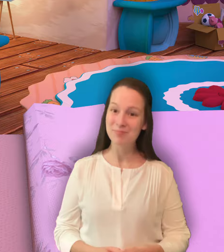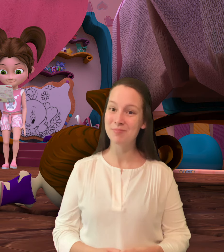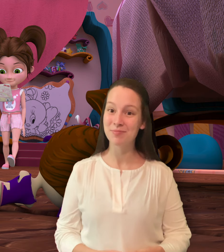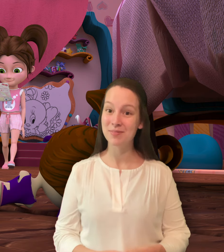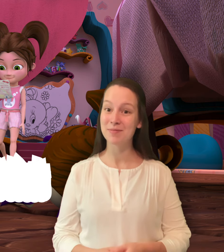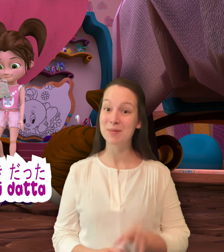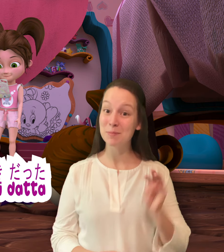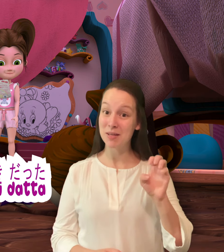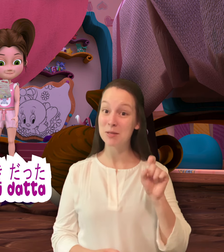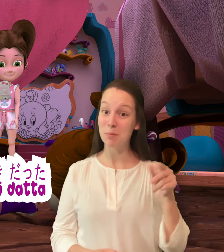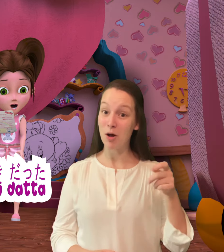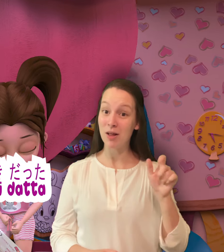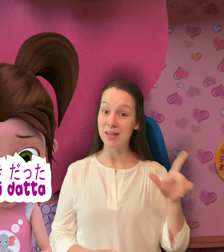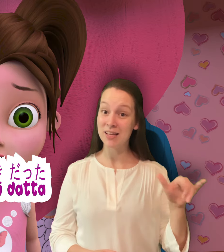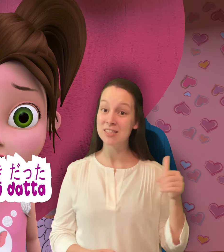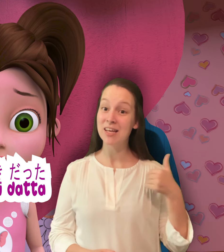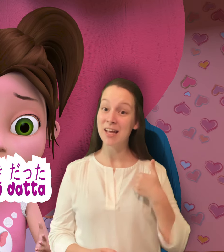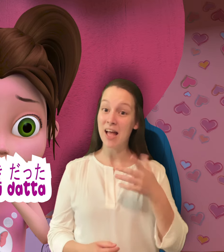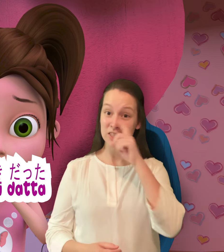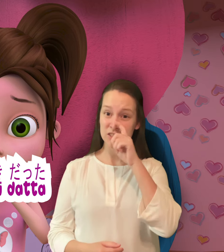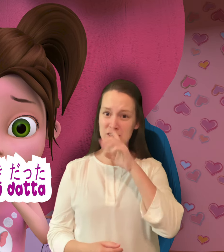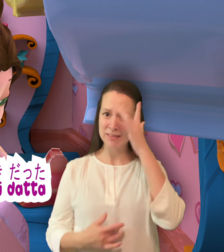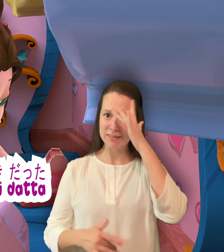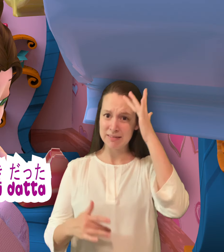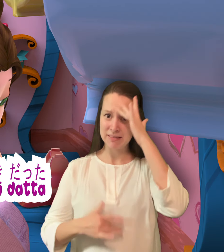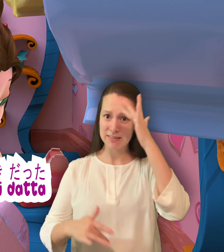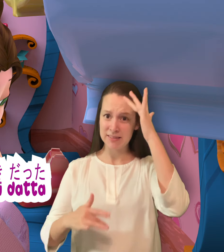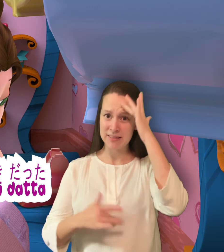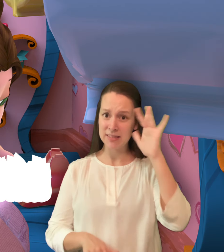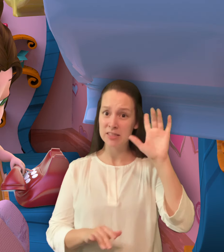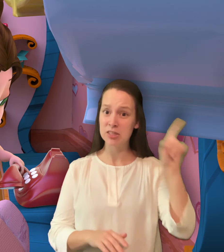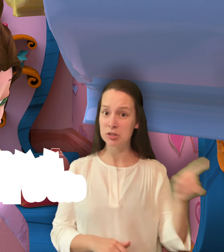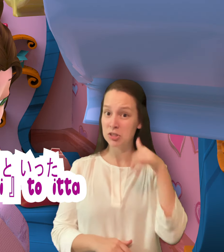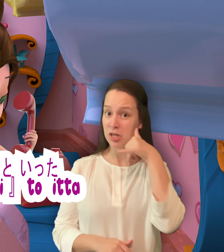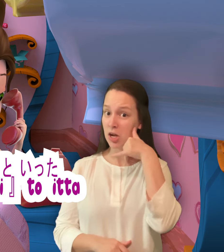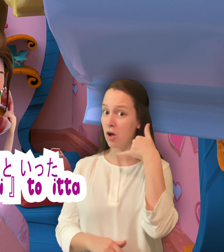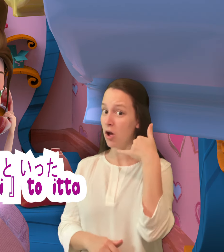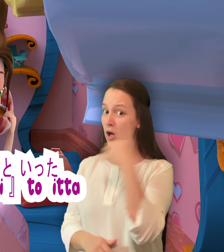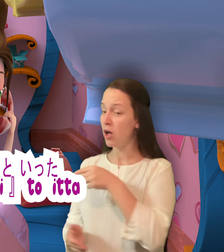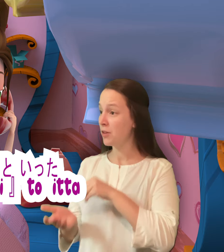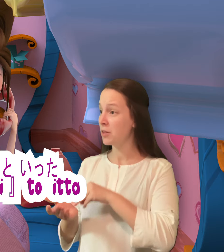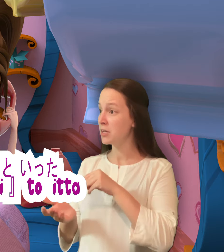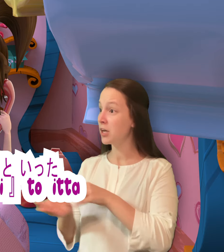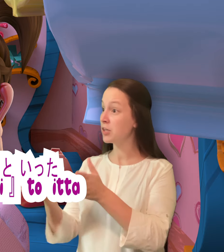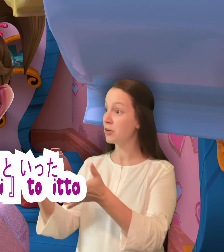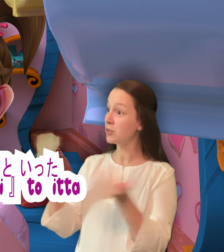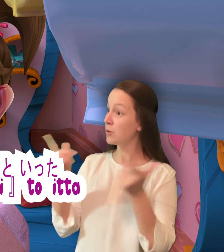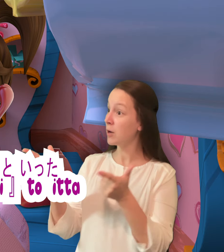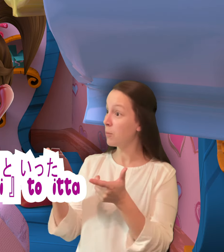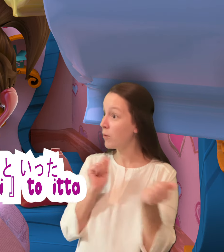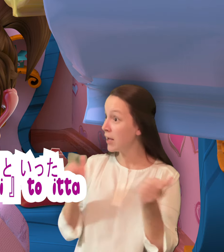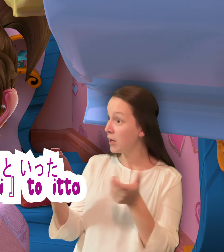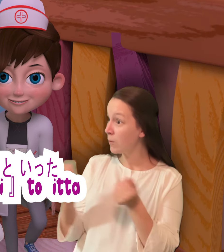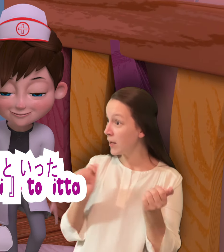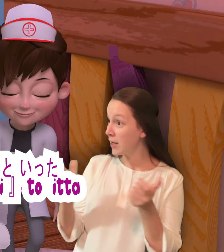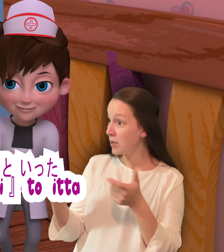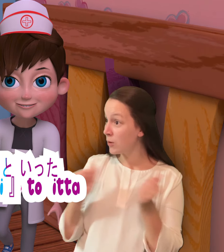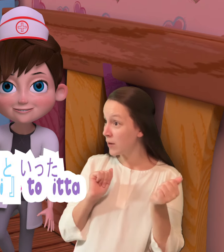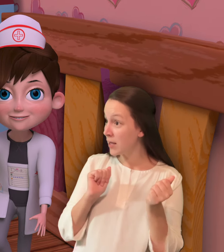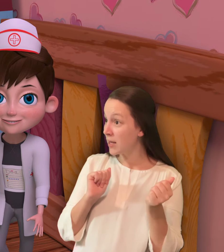たポリさんの人形は病気だった医者に電話しててく